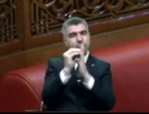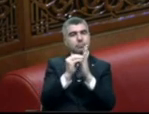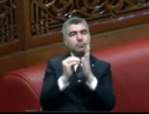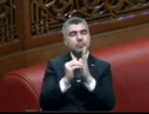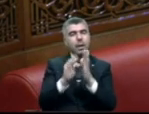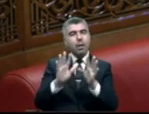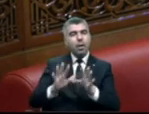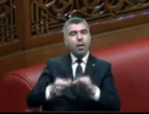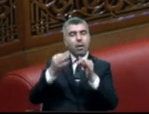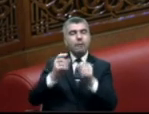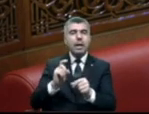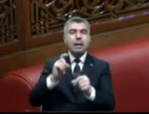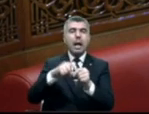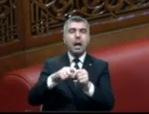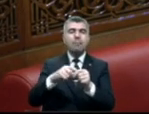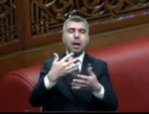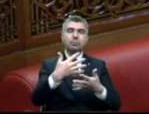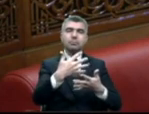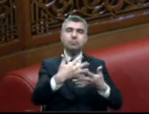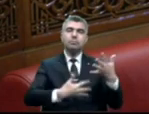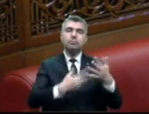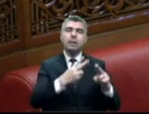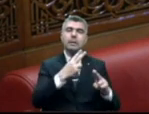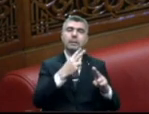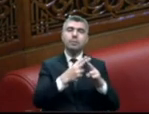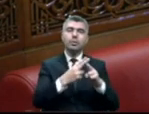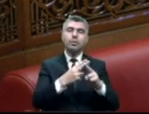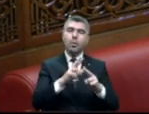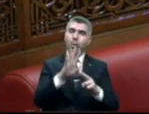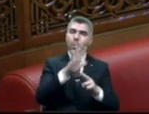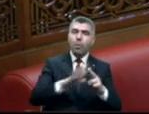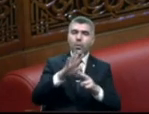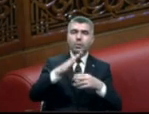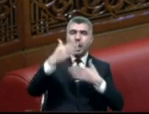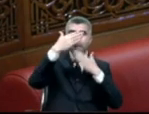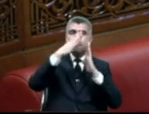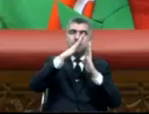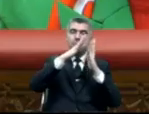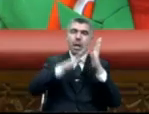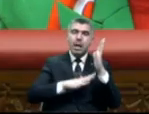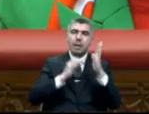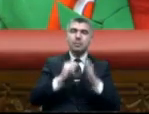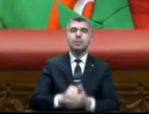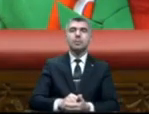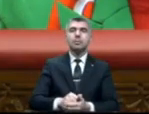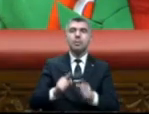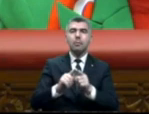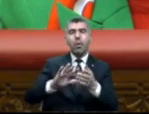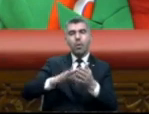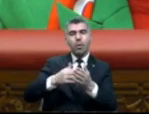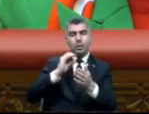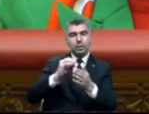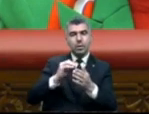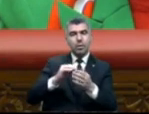يتم تحديد النقابات الأكثر تمثيليا على مستوى المؤسسة على الصعيد الوطني، تشكيل وتفعيل مؤسسات تمثيلية داخل